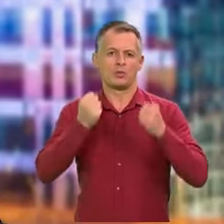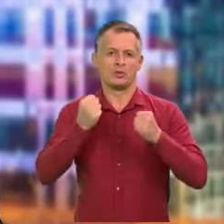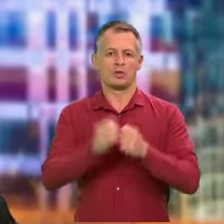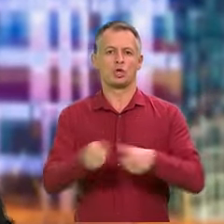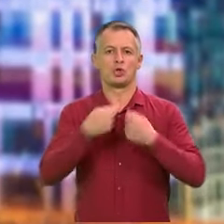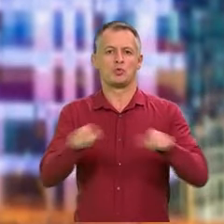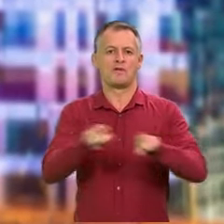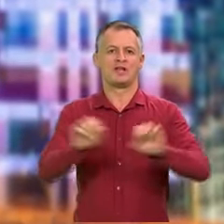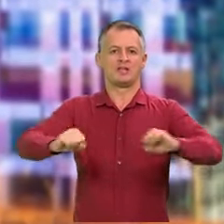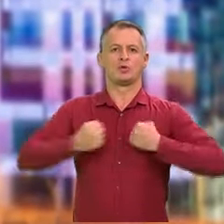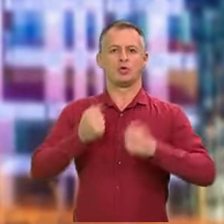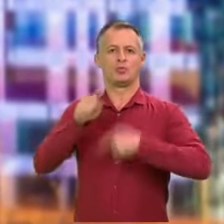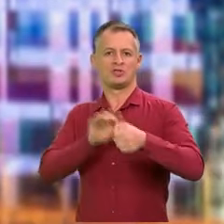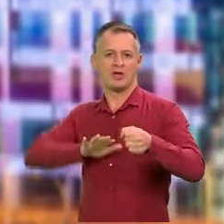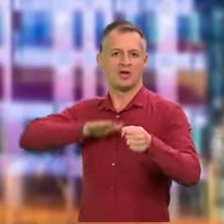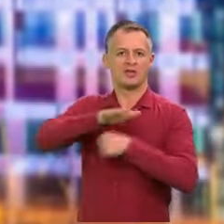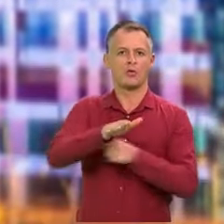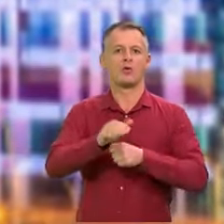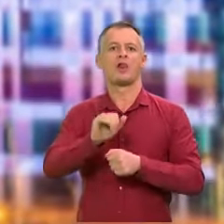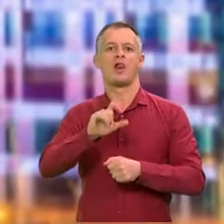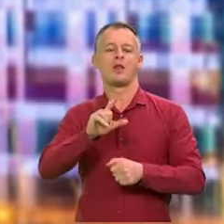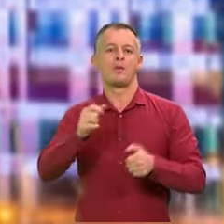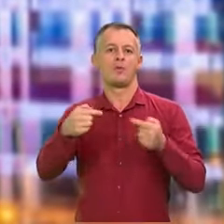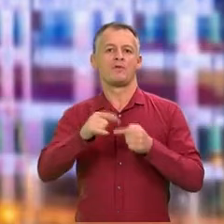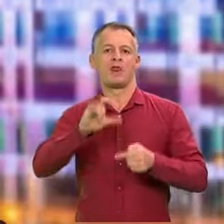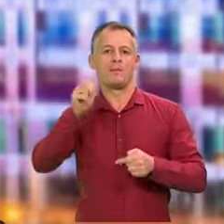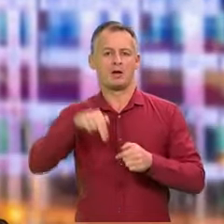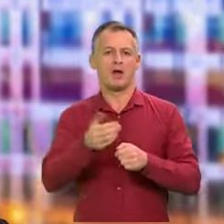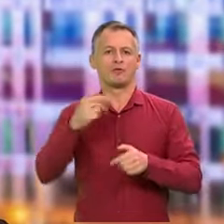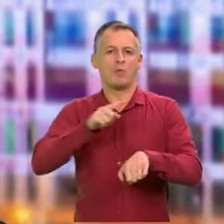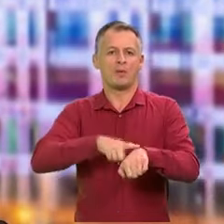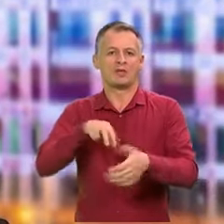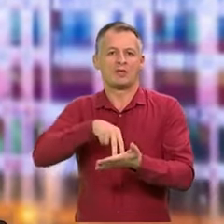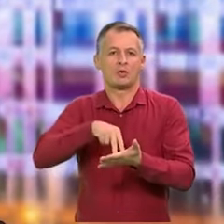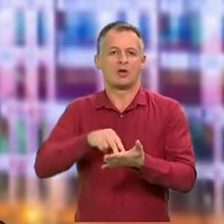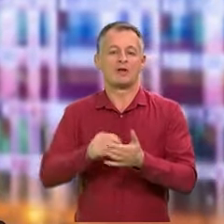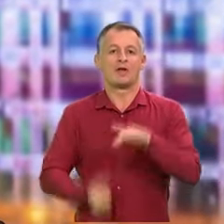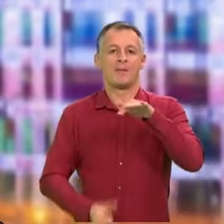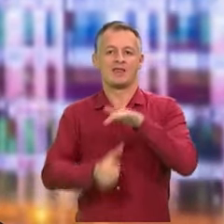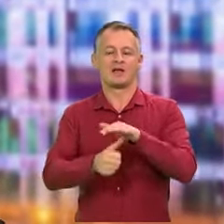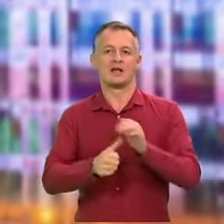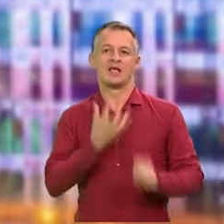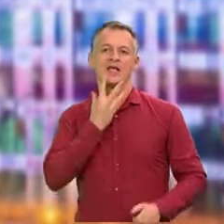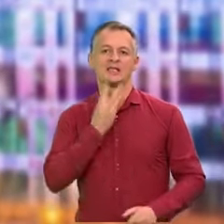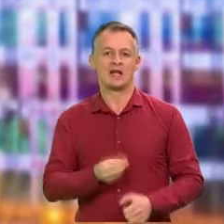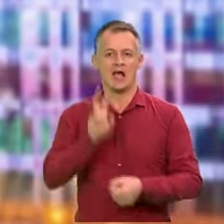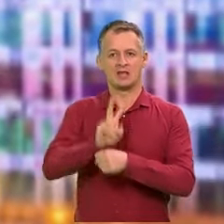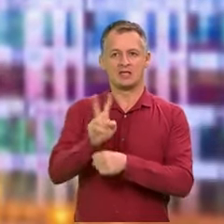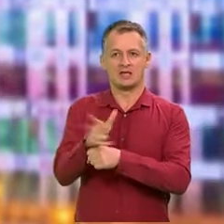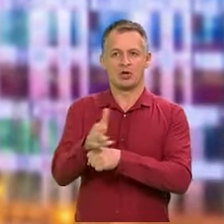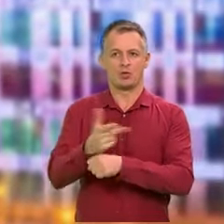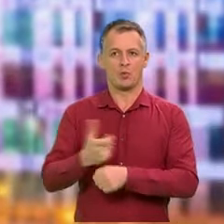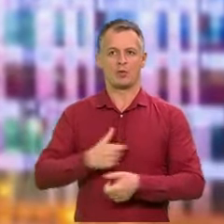ca răzbunare după invadarea Libanului. Au fost momente de teroare în capitala Israelului. Atenție, urmează imagini și detalii cu un puternic